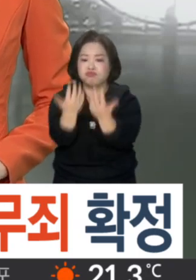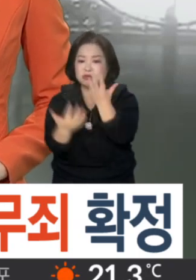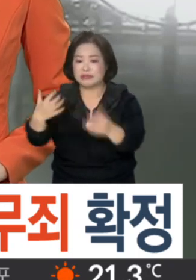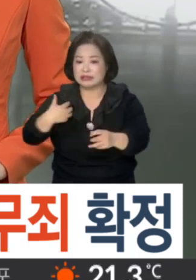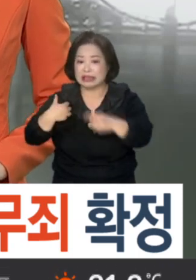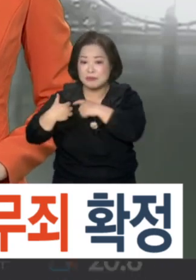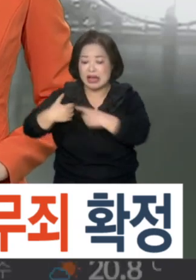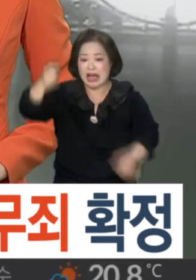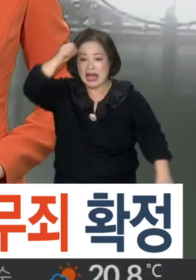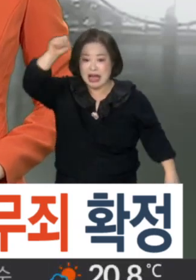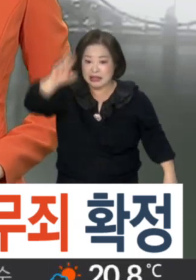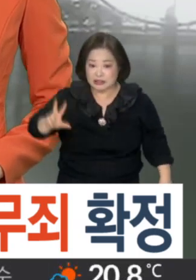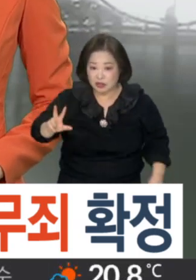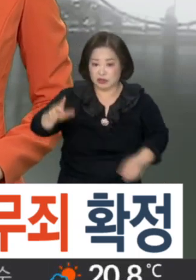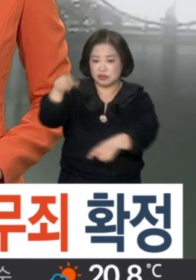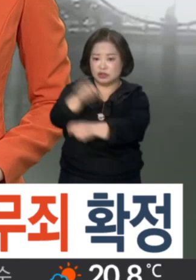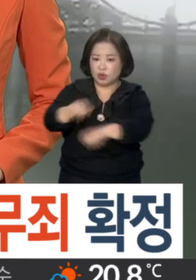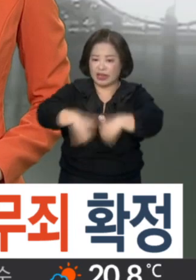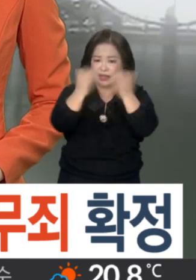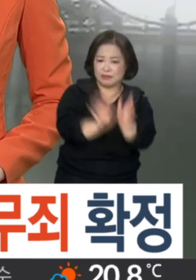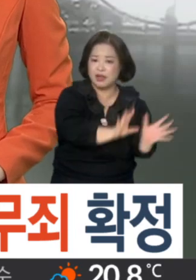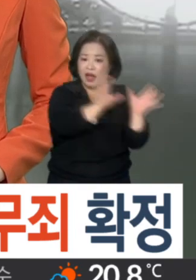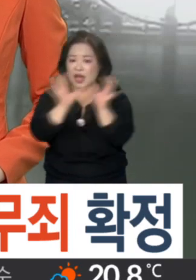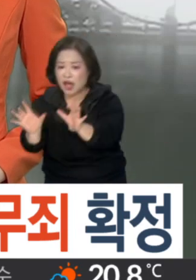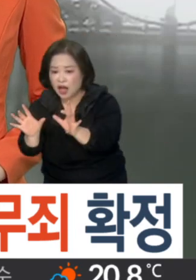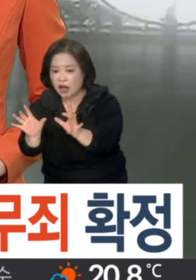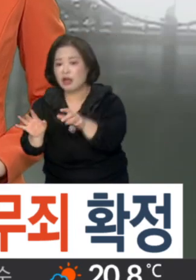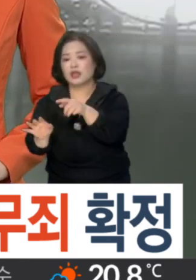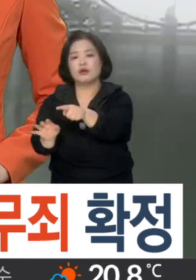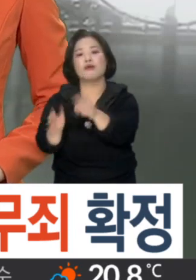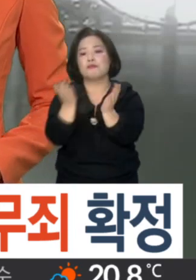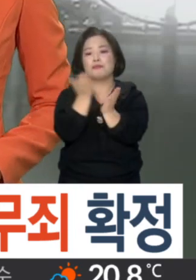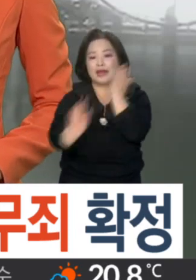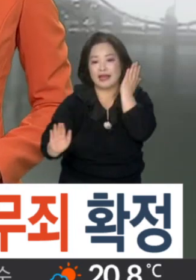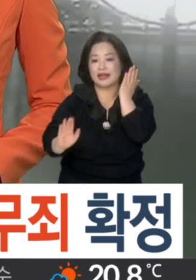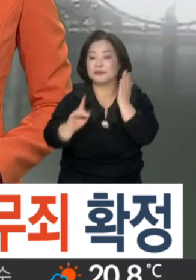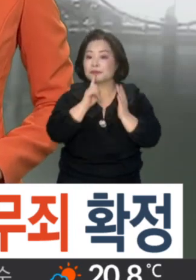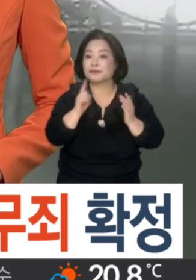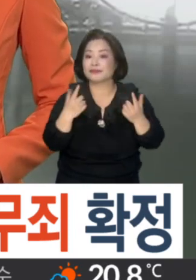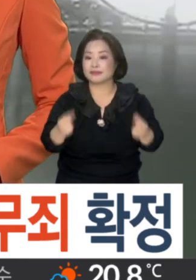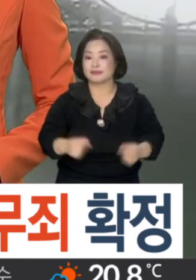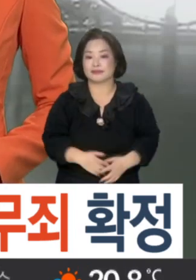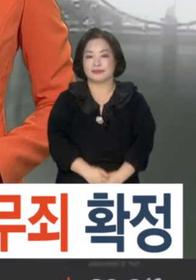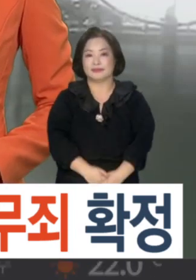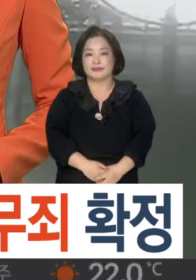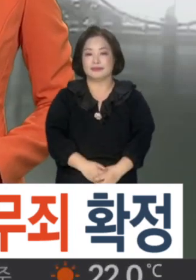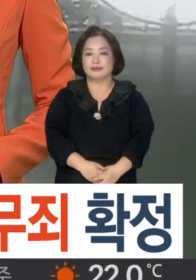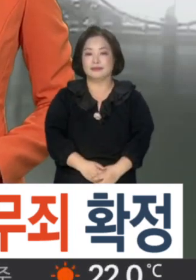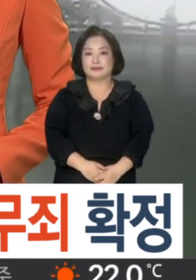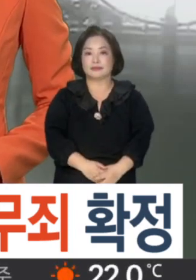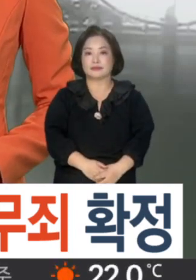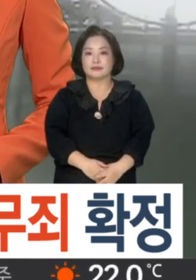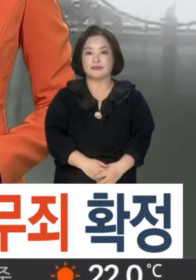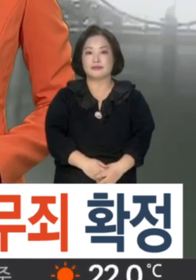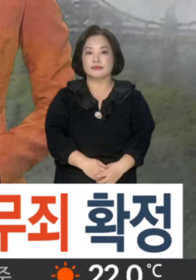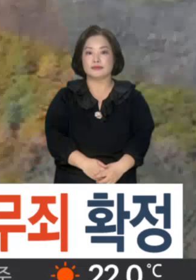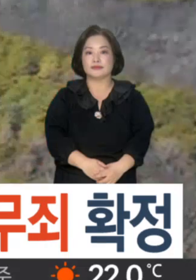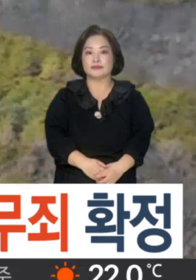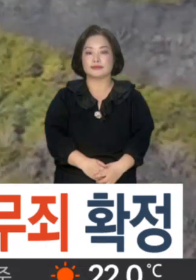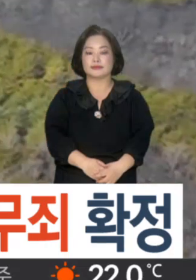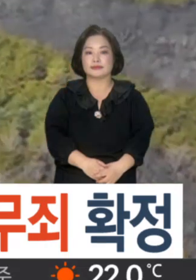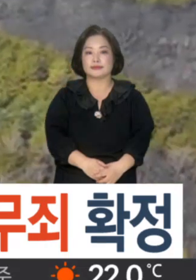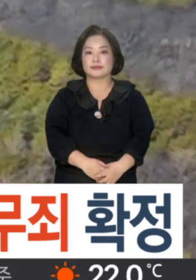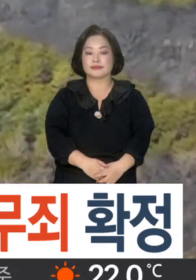책임을 한전 직원들에게 돌리기는 어렵다는 게 대법원의 최종 판단이었습니다. 정래원 기자입니다.